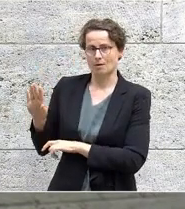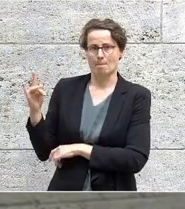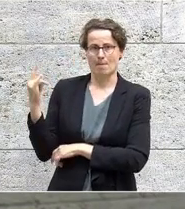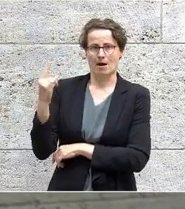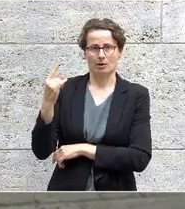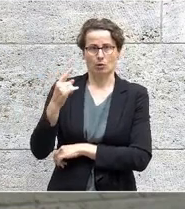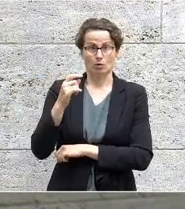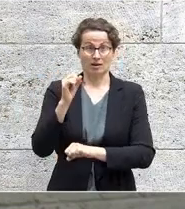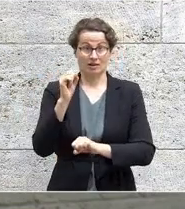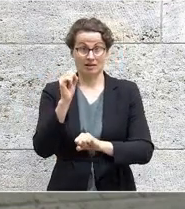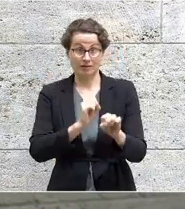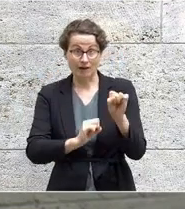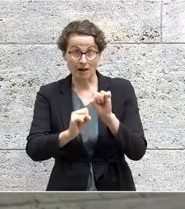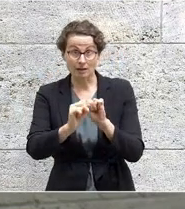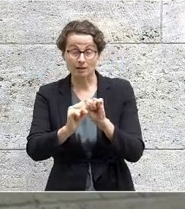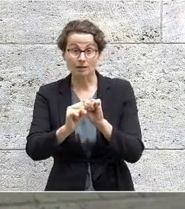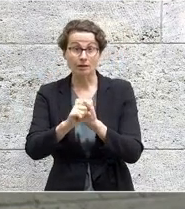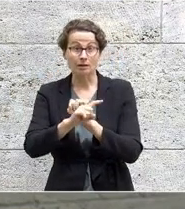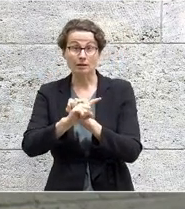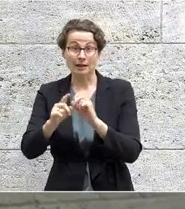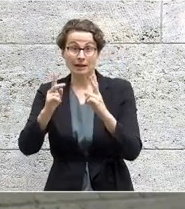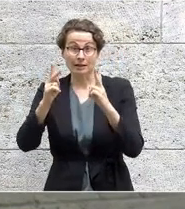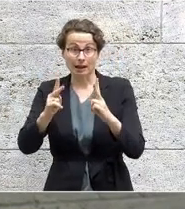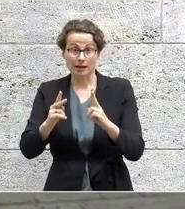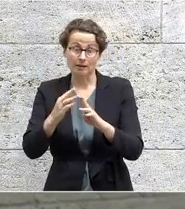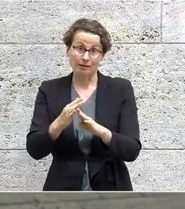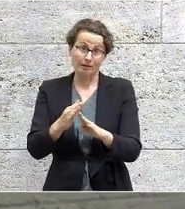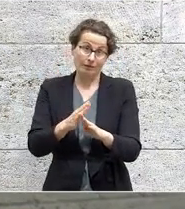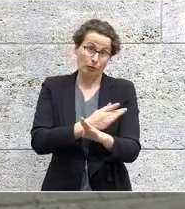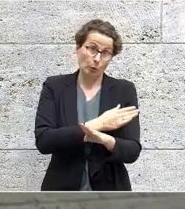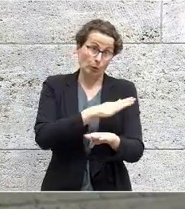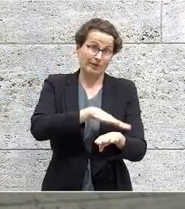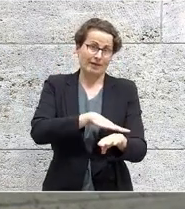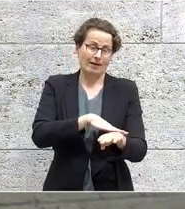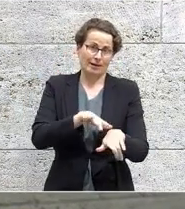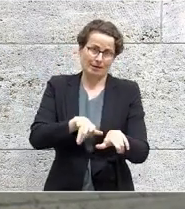Gewalt und Unrecht zeitig zu widerstehen.